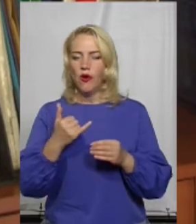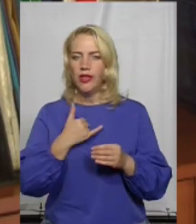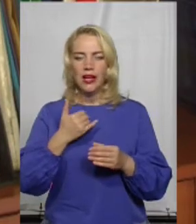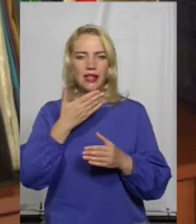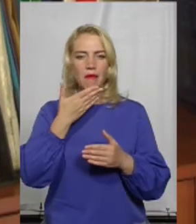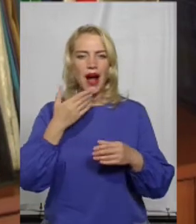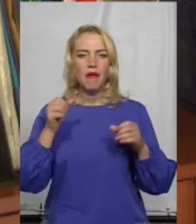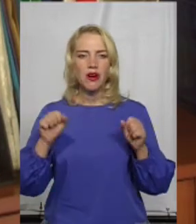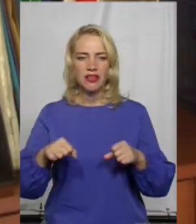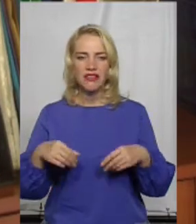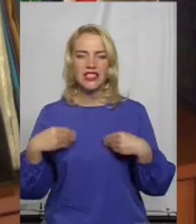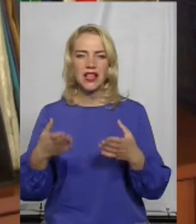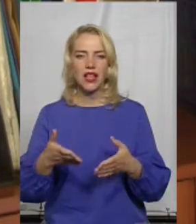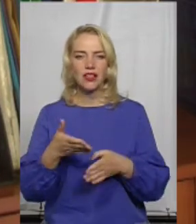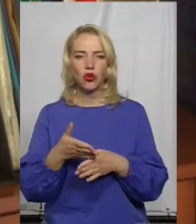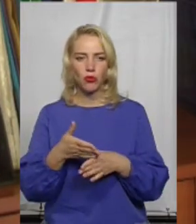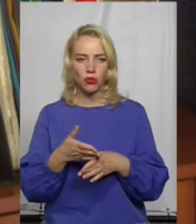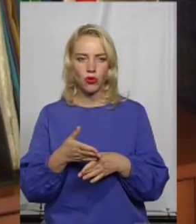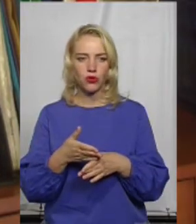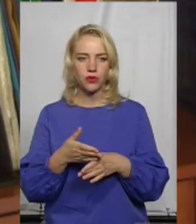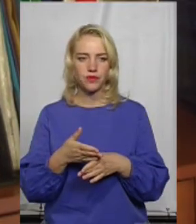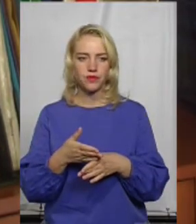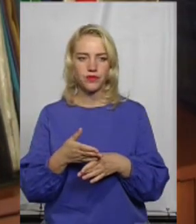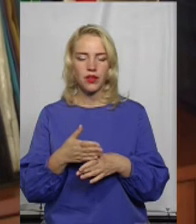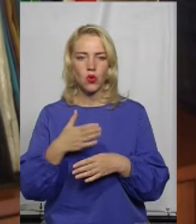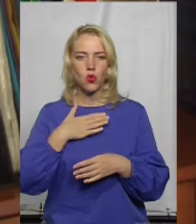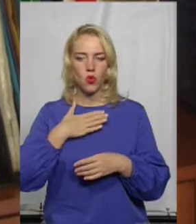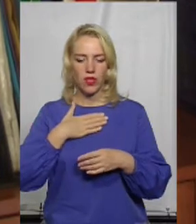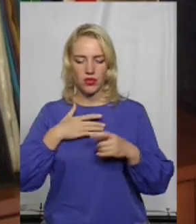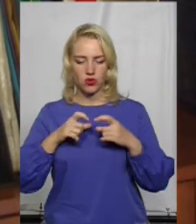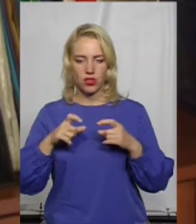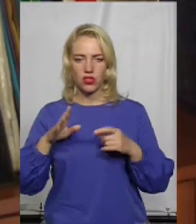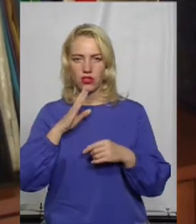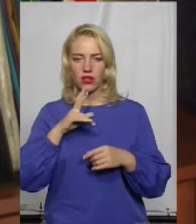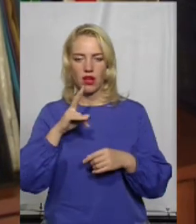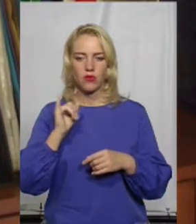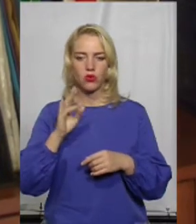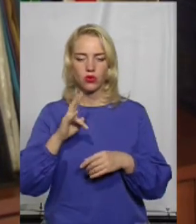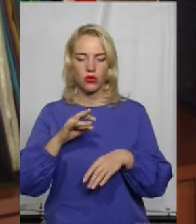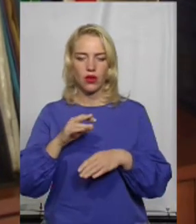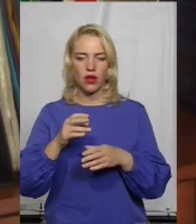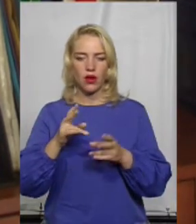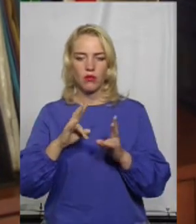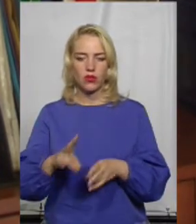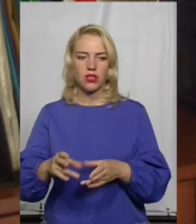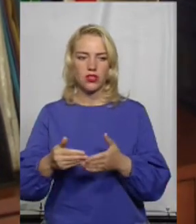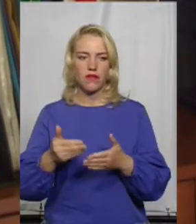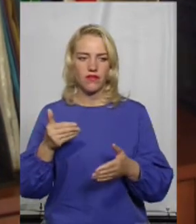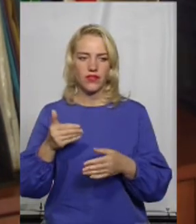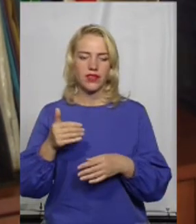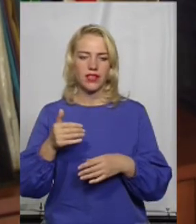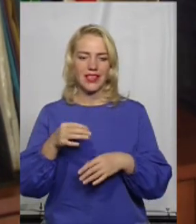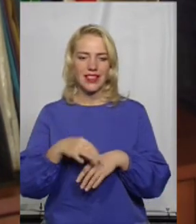можливості надати допомогу саме в нашій установі жінкам, які постраждали від насильства і мають дітей немовлячого